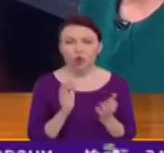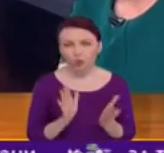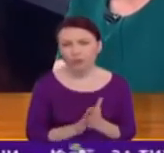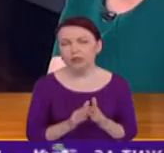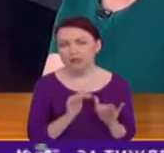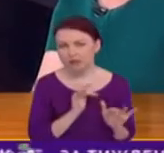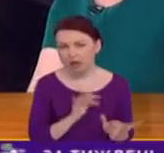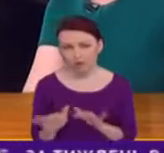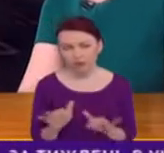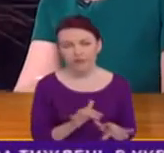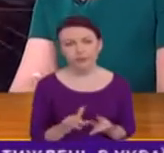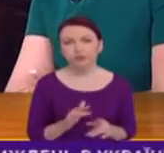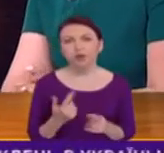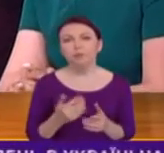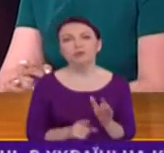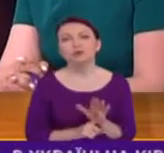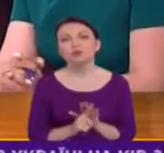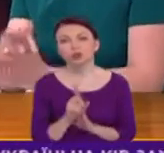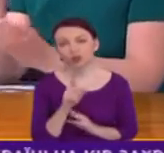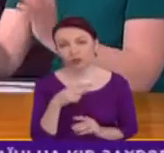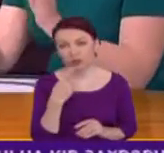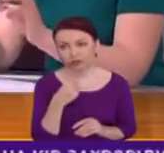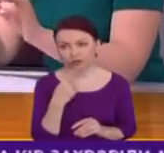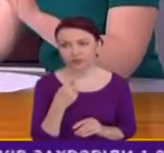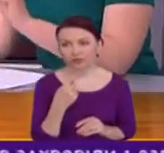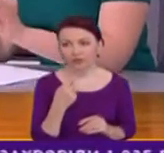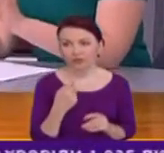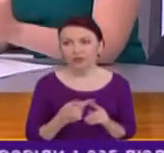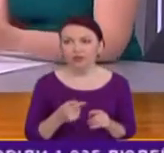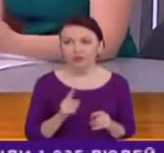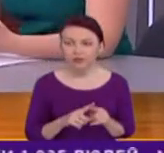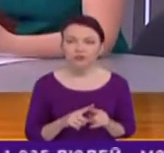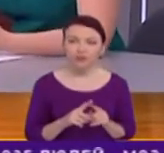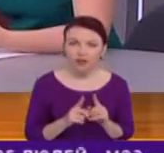то, що ми з вами розпочинали вже точково розмову, ми про деякі з